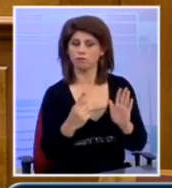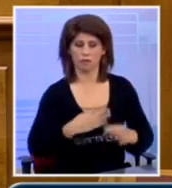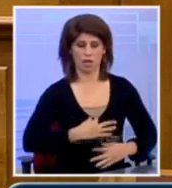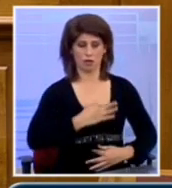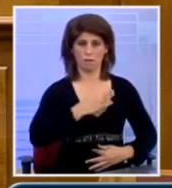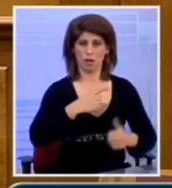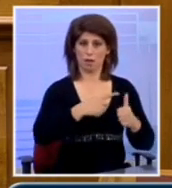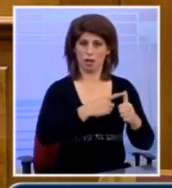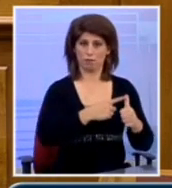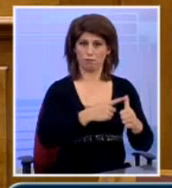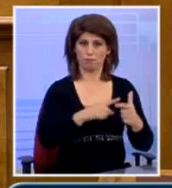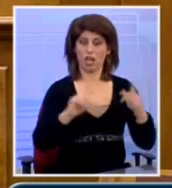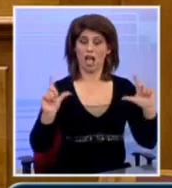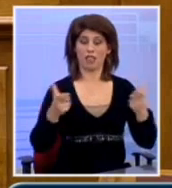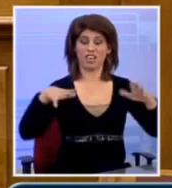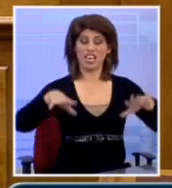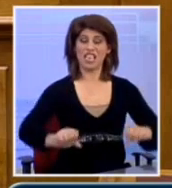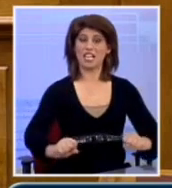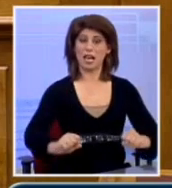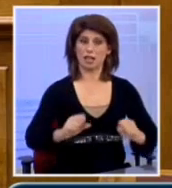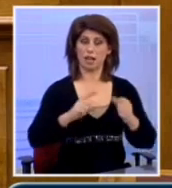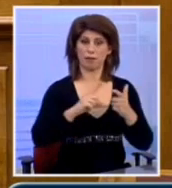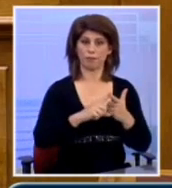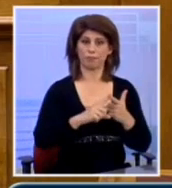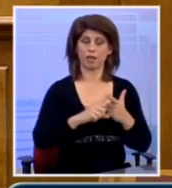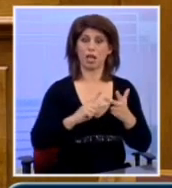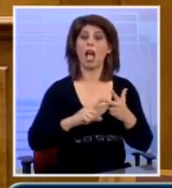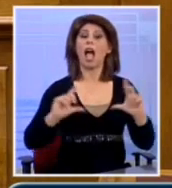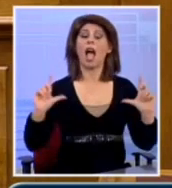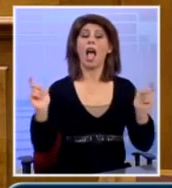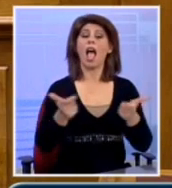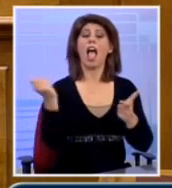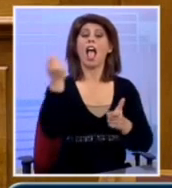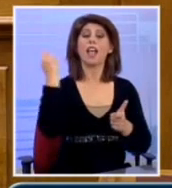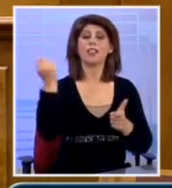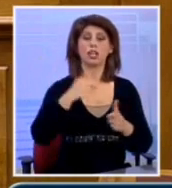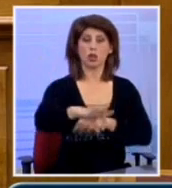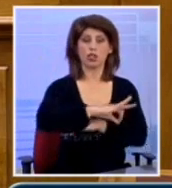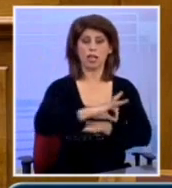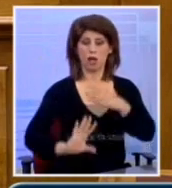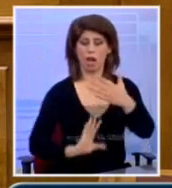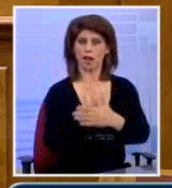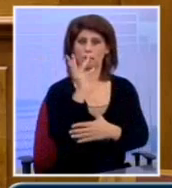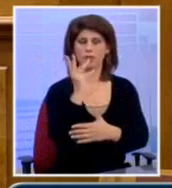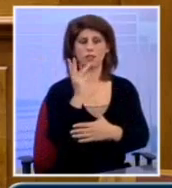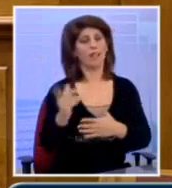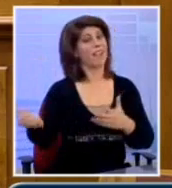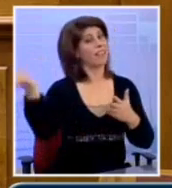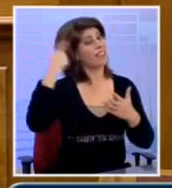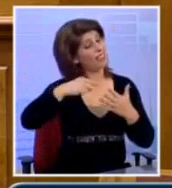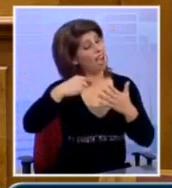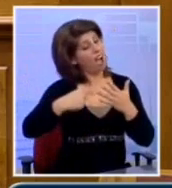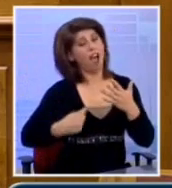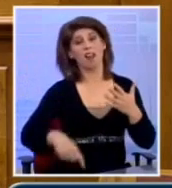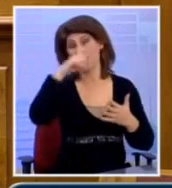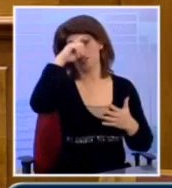αξιοπρέπεια, εθνική κυριαρχία, εθνικό σχέδιο ανάπτυξης, αλλά και άλλες δύσκολες